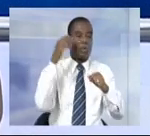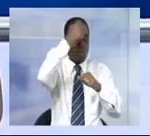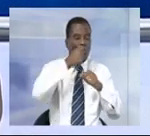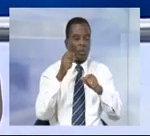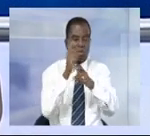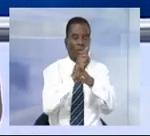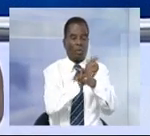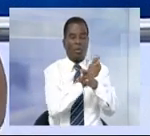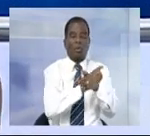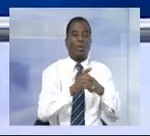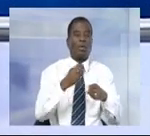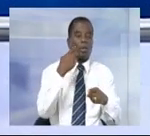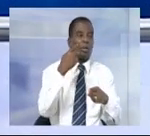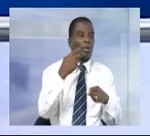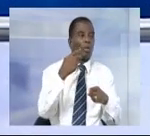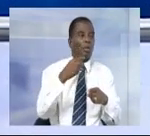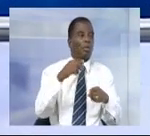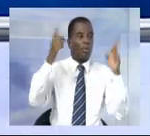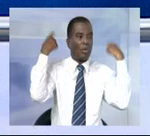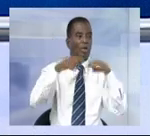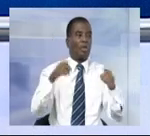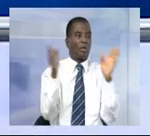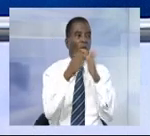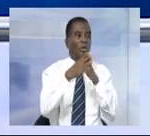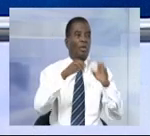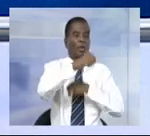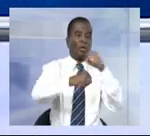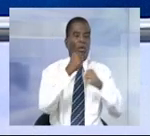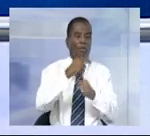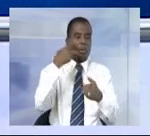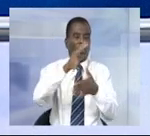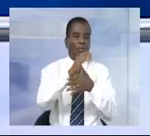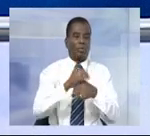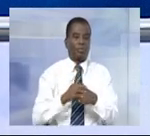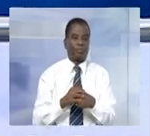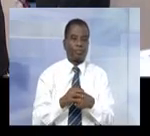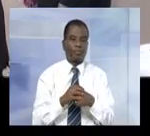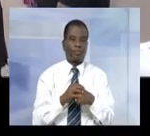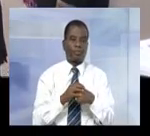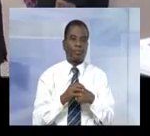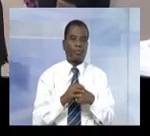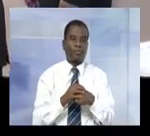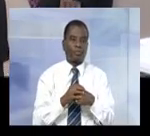africaine de développement, Donald Kaberuka, au cours de sa rencontre annuelle. Le point avec Noé Nyanyo.